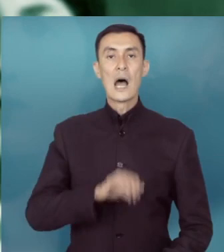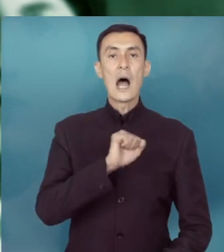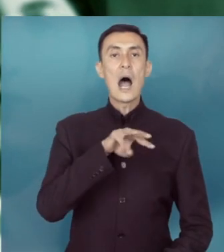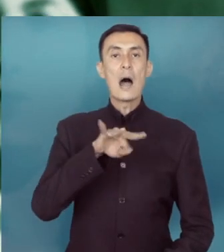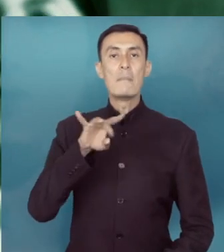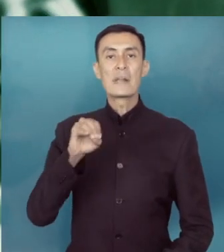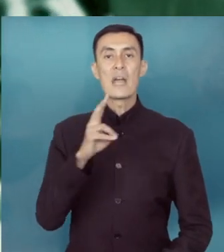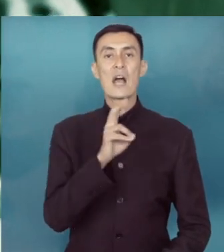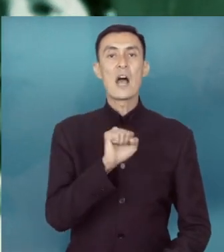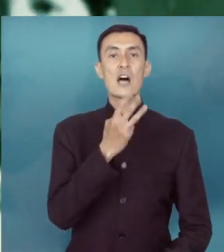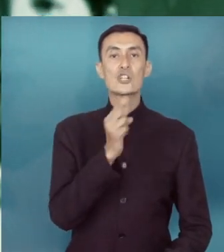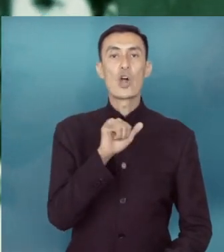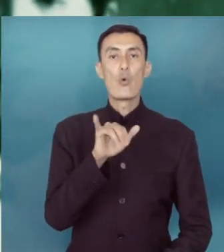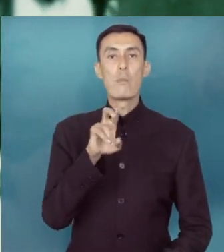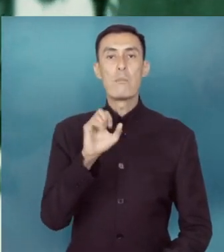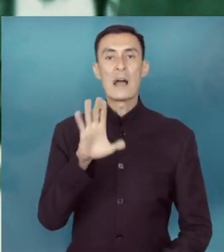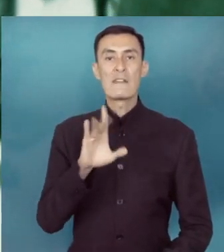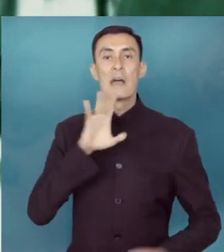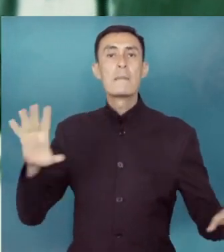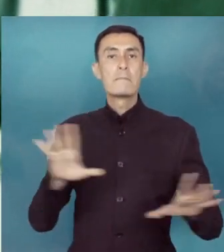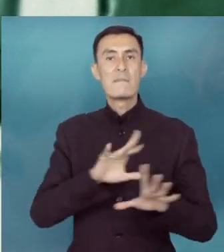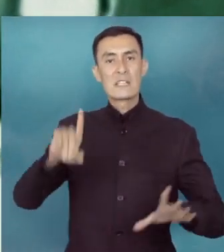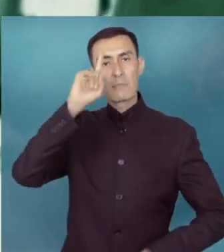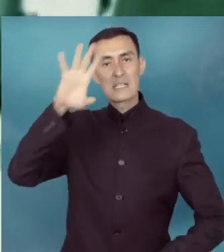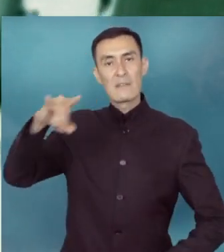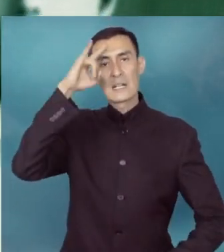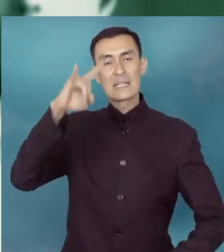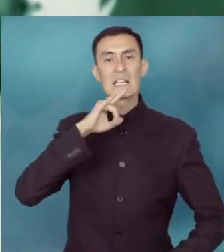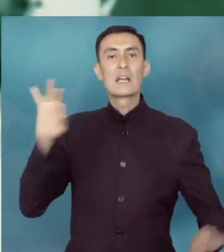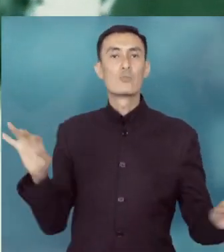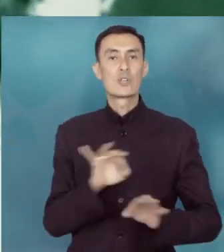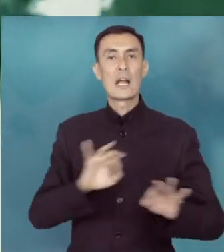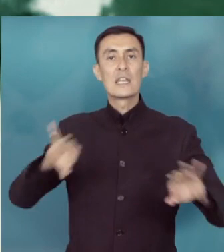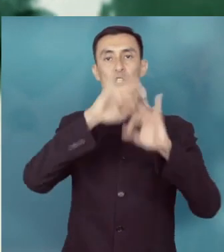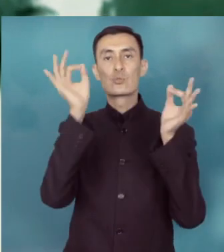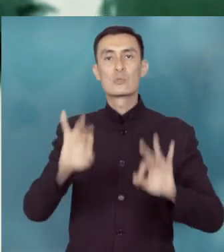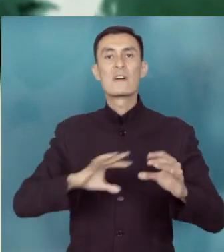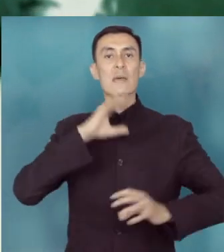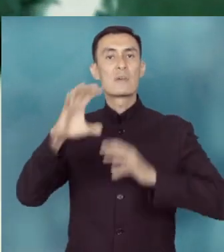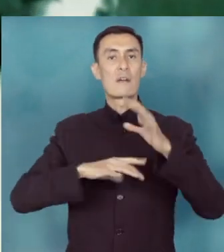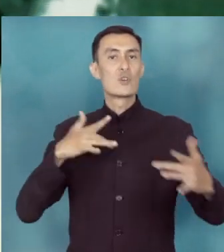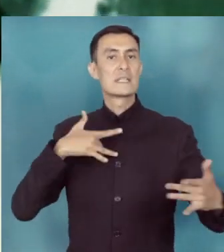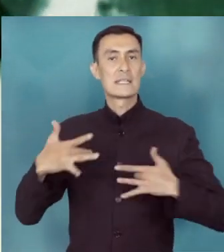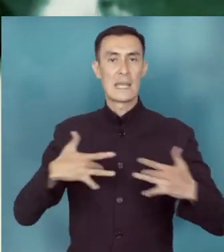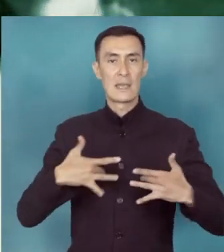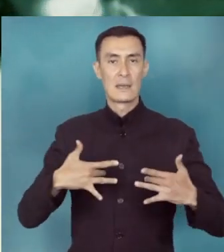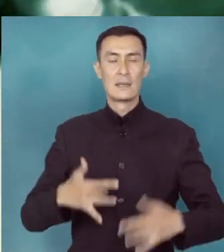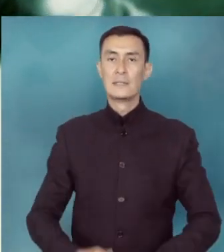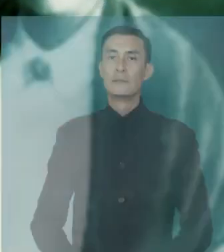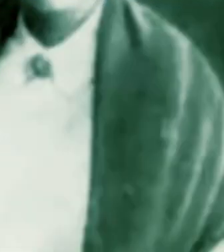Амре Кашубаев, певец, который прославил казахское музыкальное искусство на мировой сцене.